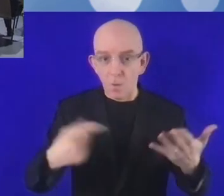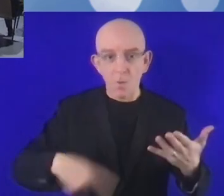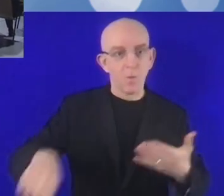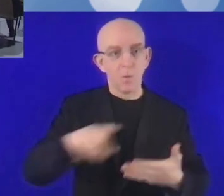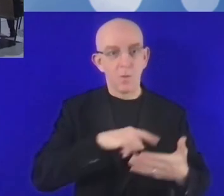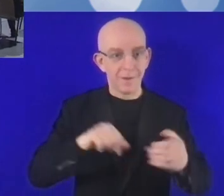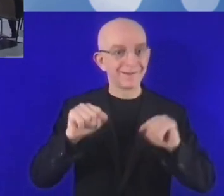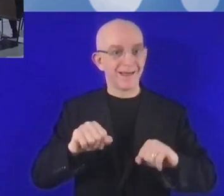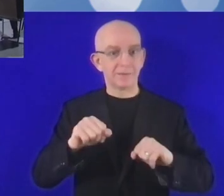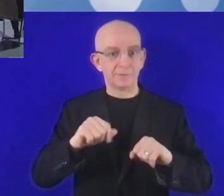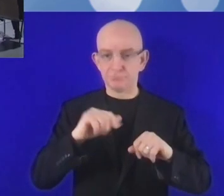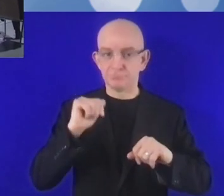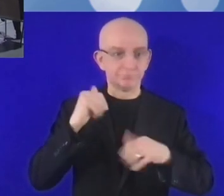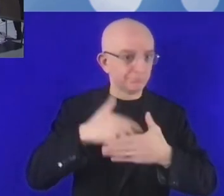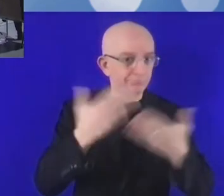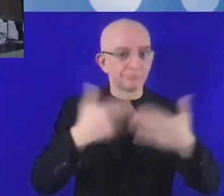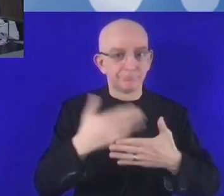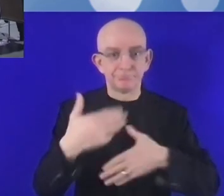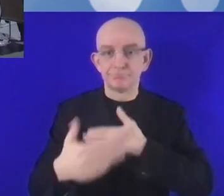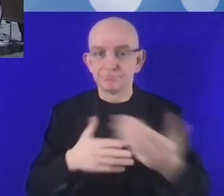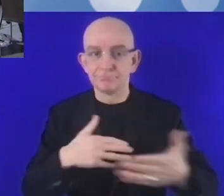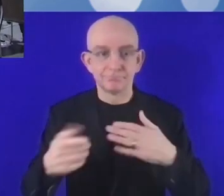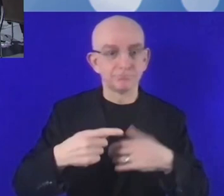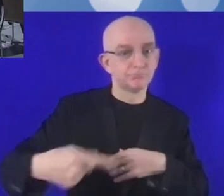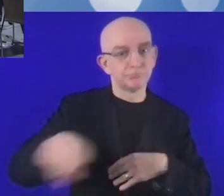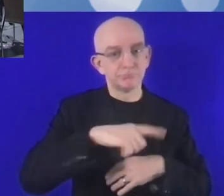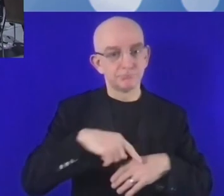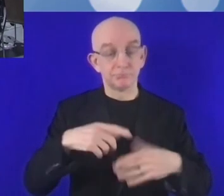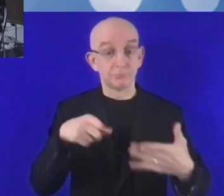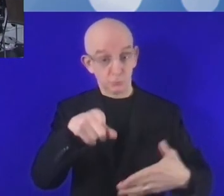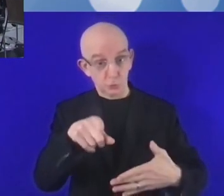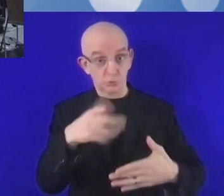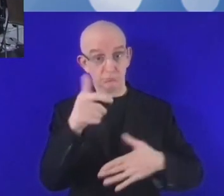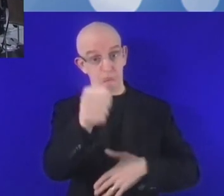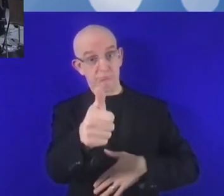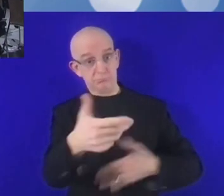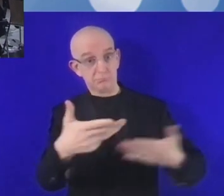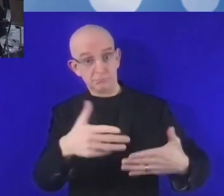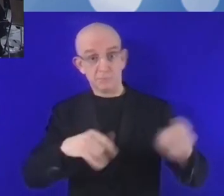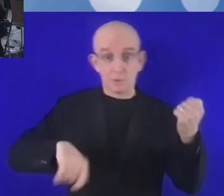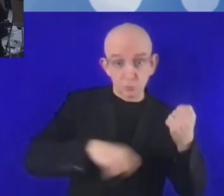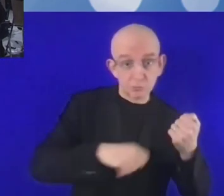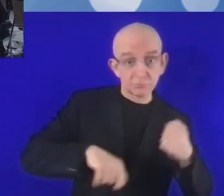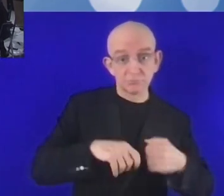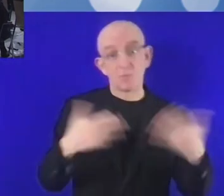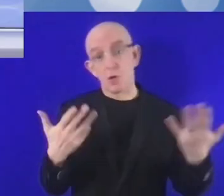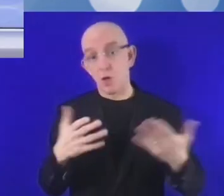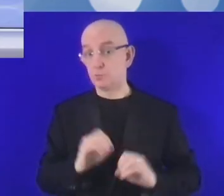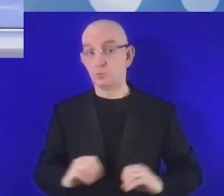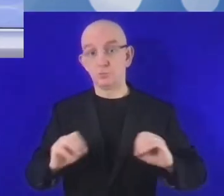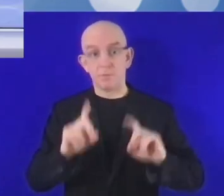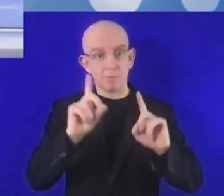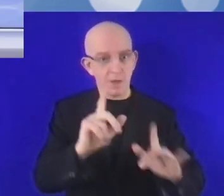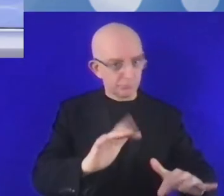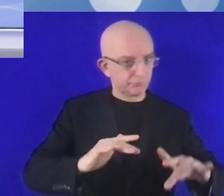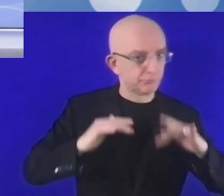符。不管我们是否是音乐家，这些对我们来说都是非常重要，他们会给我们直接产生影响。科学已